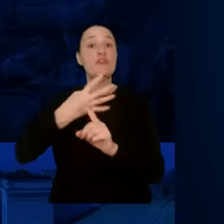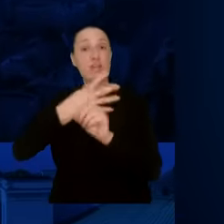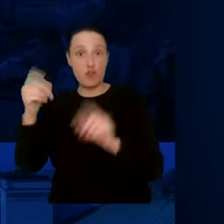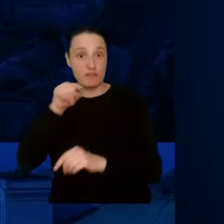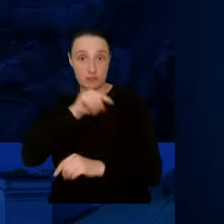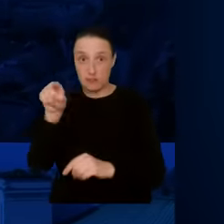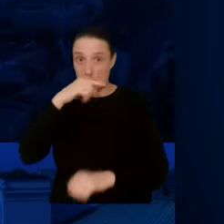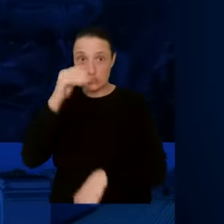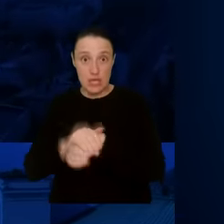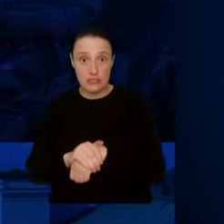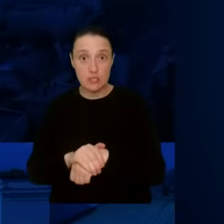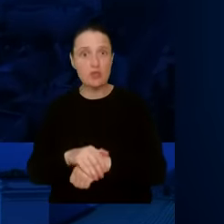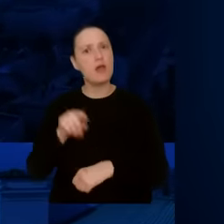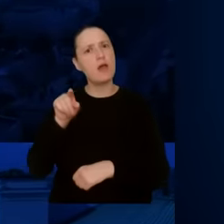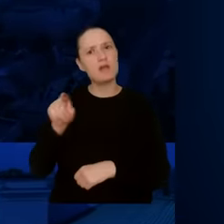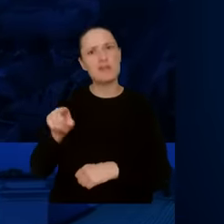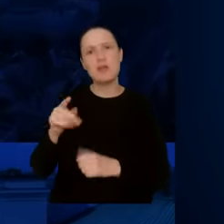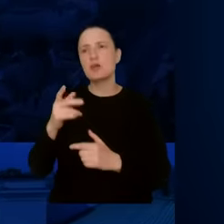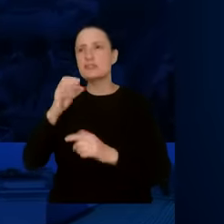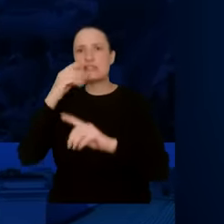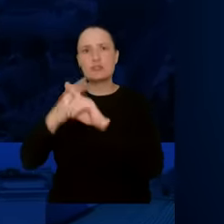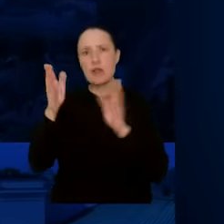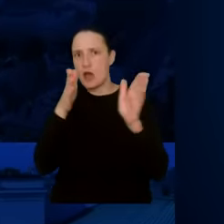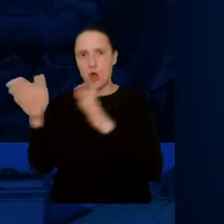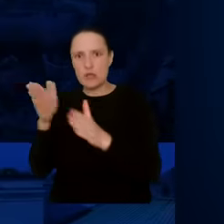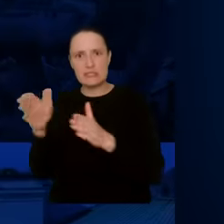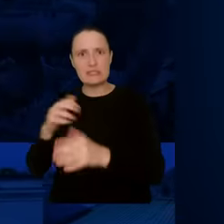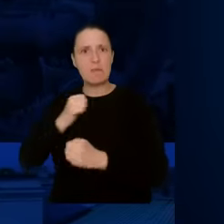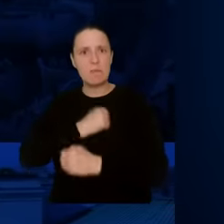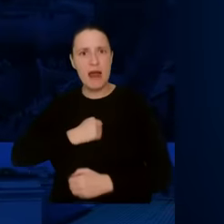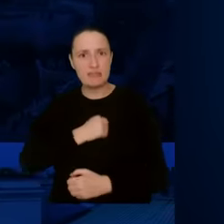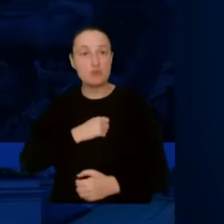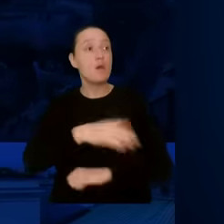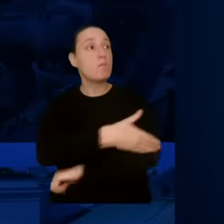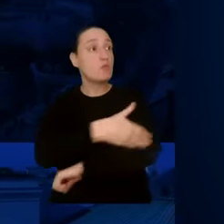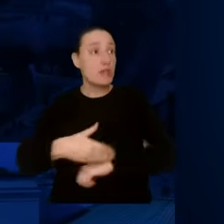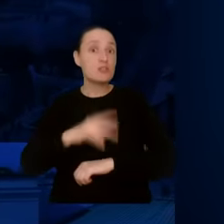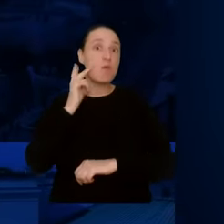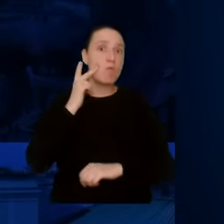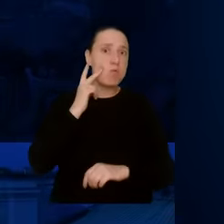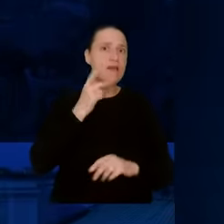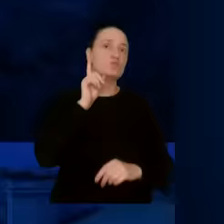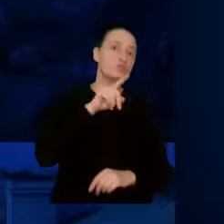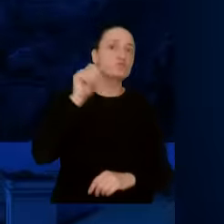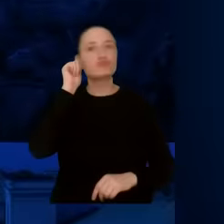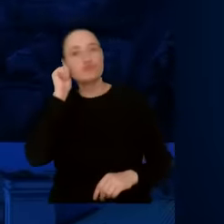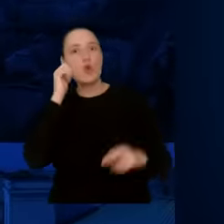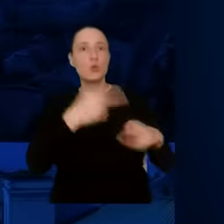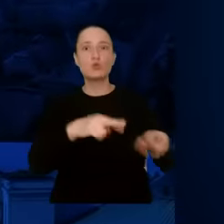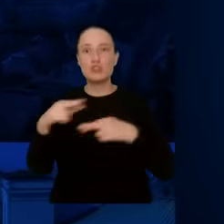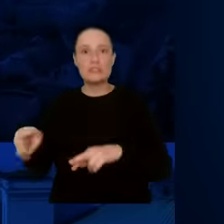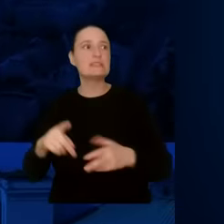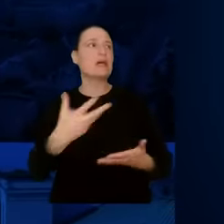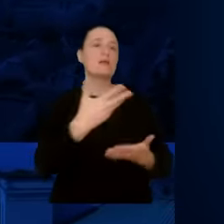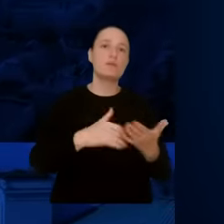Jesteś motywowany z powodu orientacji seksualnej. Podkreślasz naturalne różnice pomiędzy płciami jako wyznacznik wysokości wynagrodzenia lub